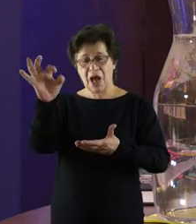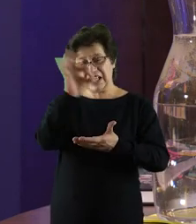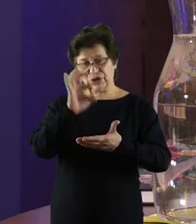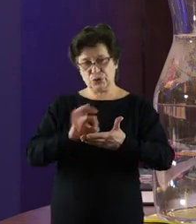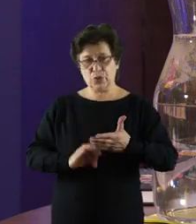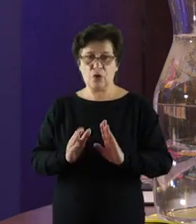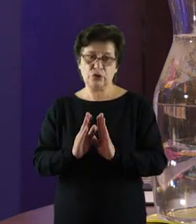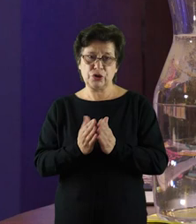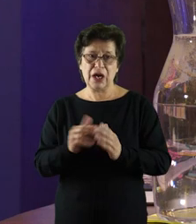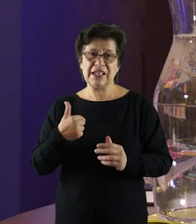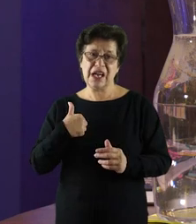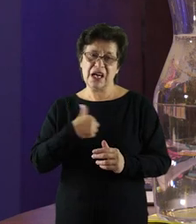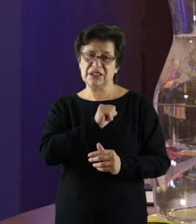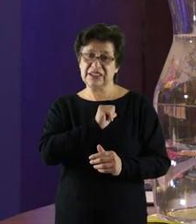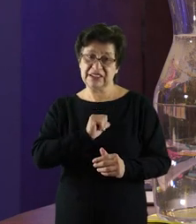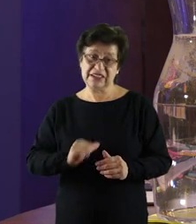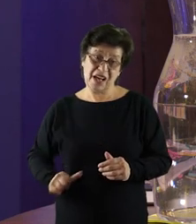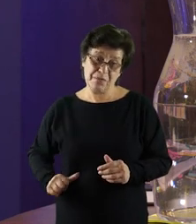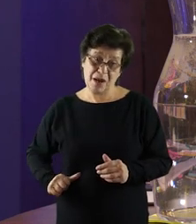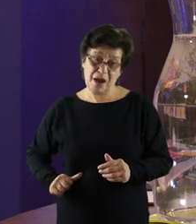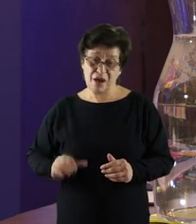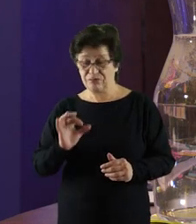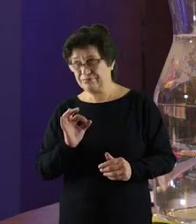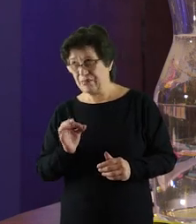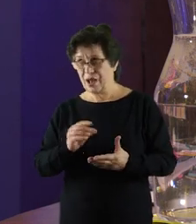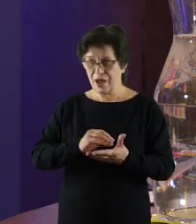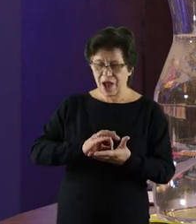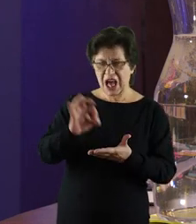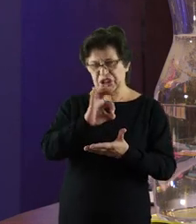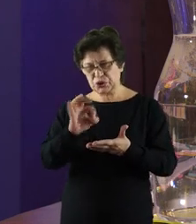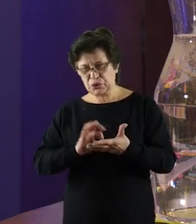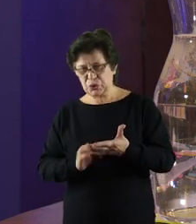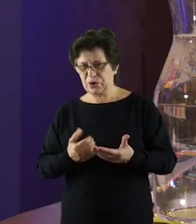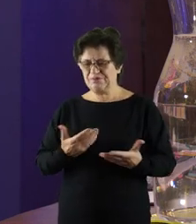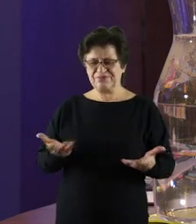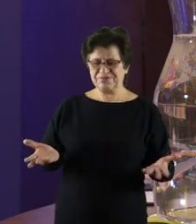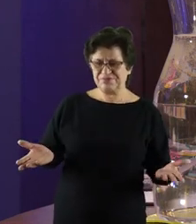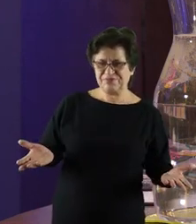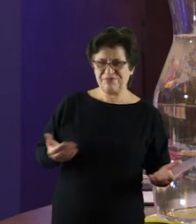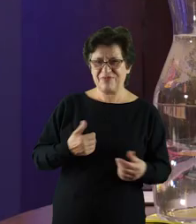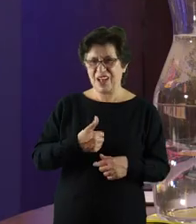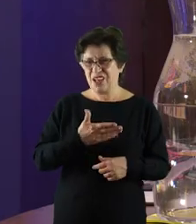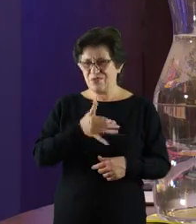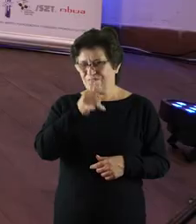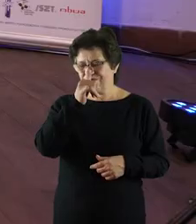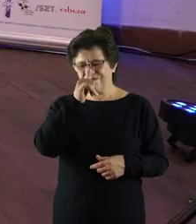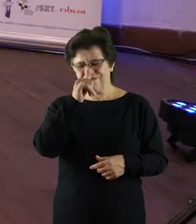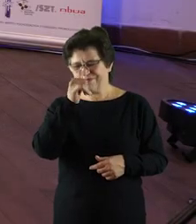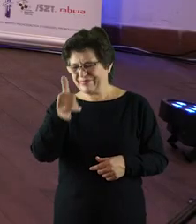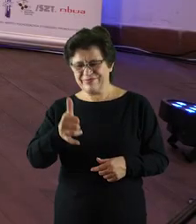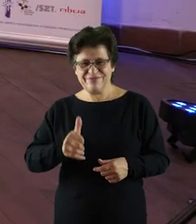dzieci. Ja sama, jeśli chodzi o rysunki, to nawet nie mogłabym